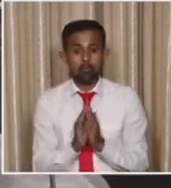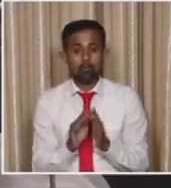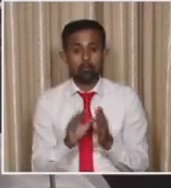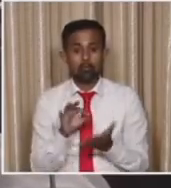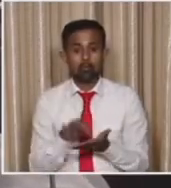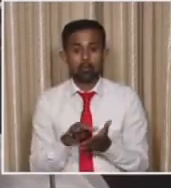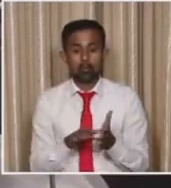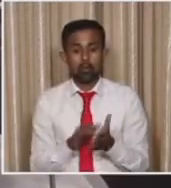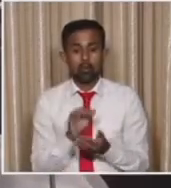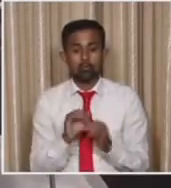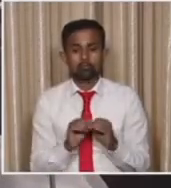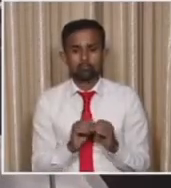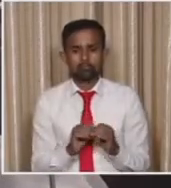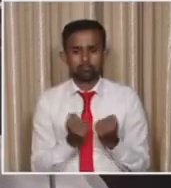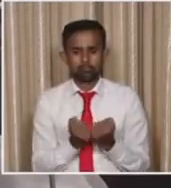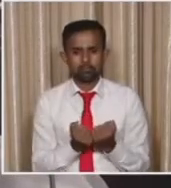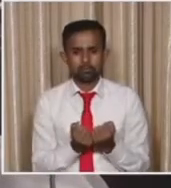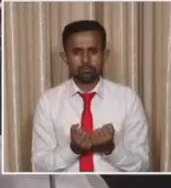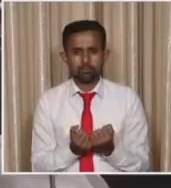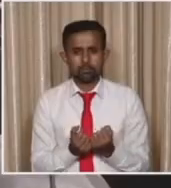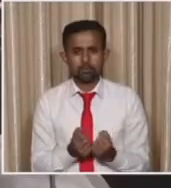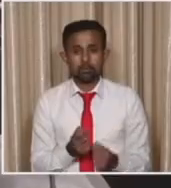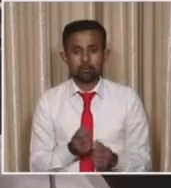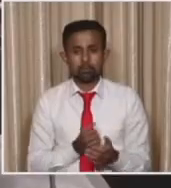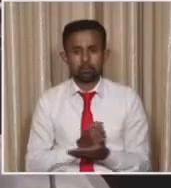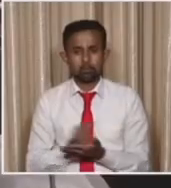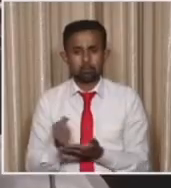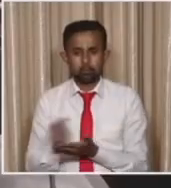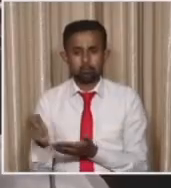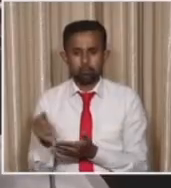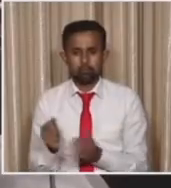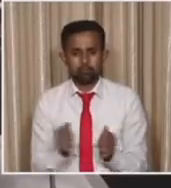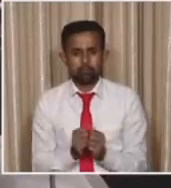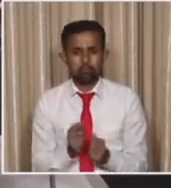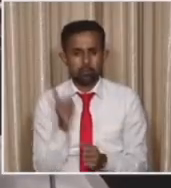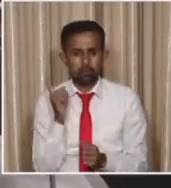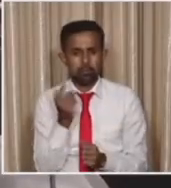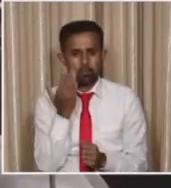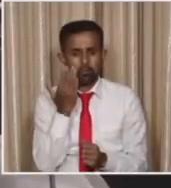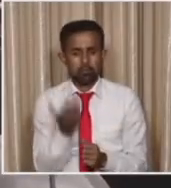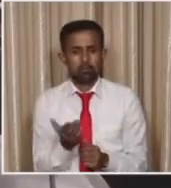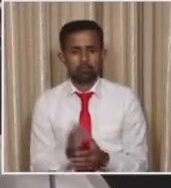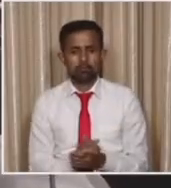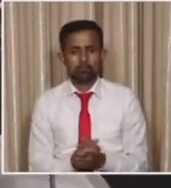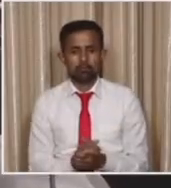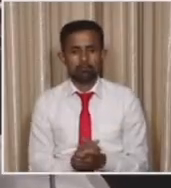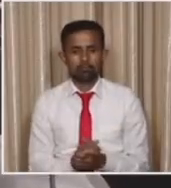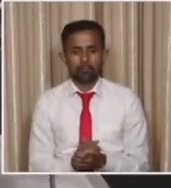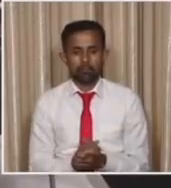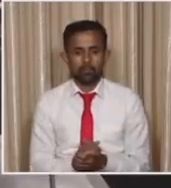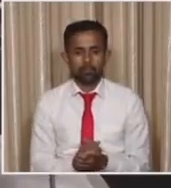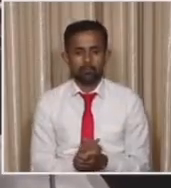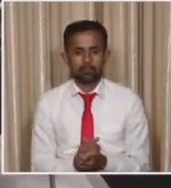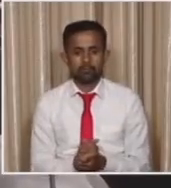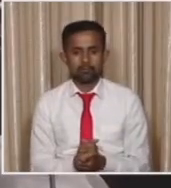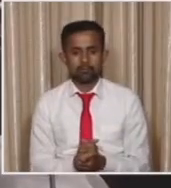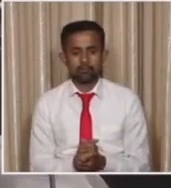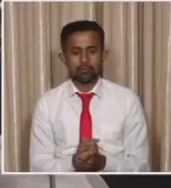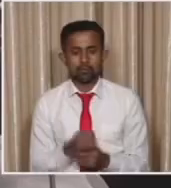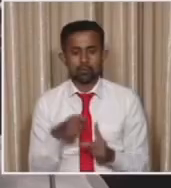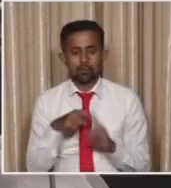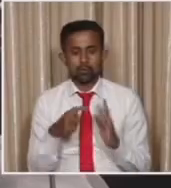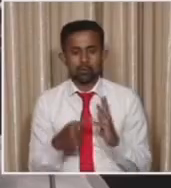උරුමය සංවිධානාත්මක ලෙස සිස්ටමැටිකලි destroy කිරීම සඳහා කටයුත්තක් යෙදෙන බව අපිට පේන්න තියෙනවා. ඒත් එක්කම මේ